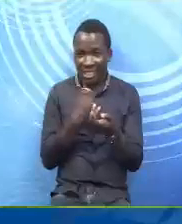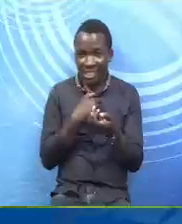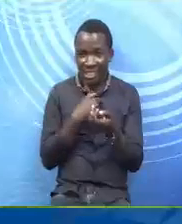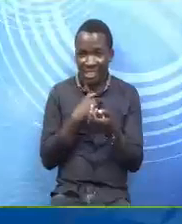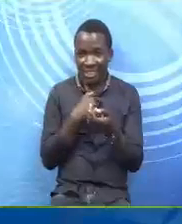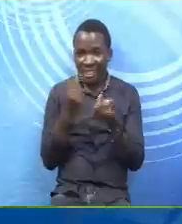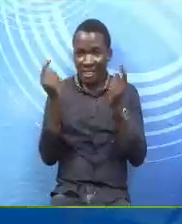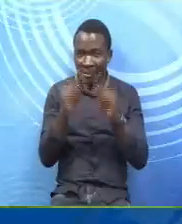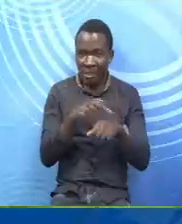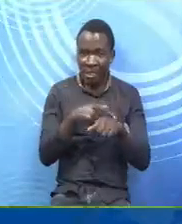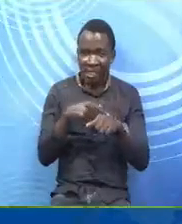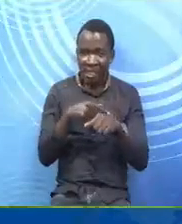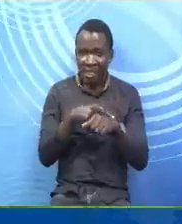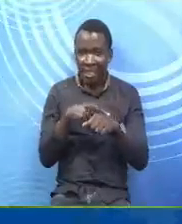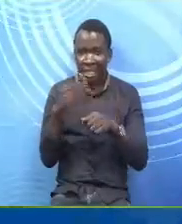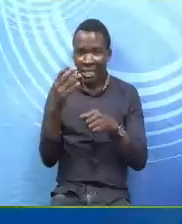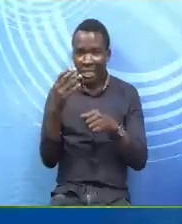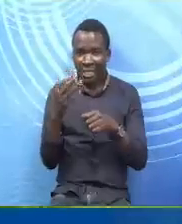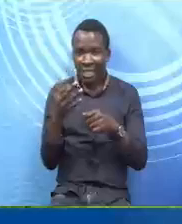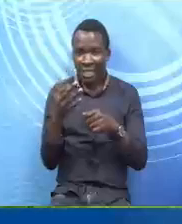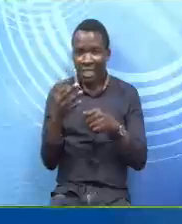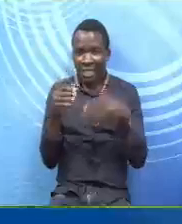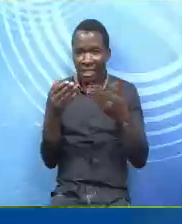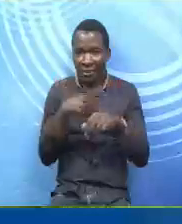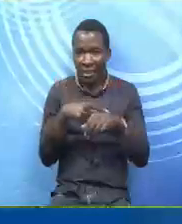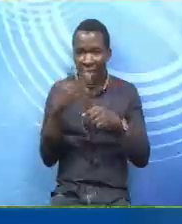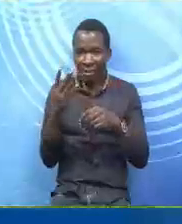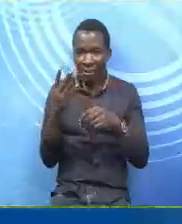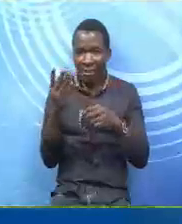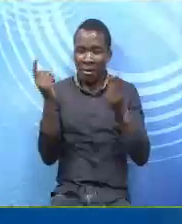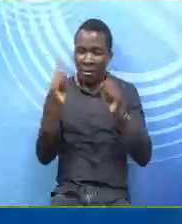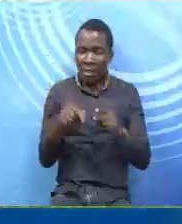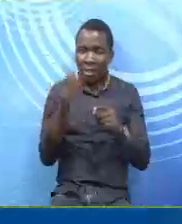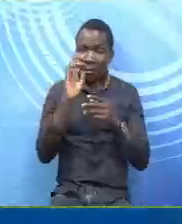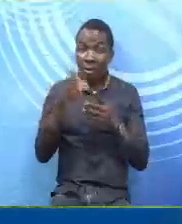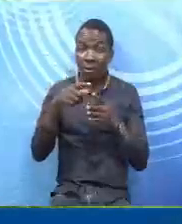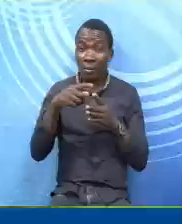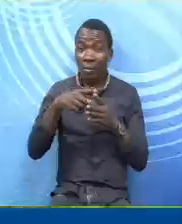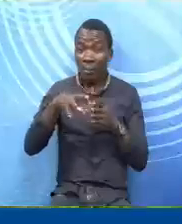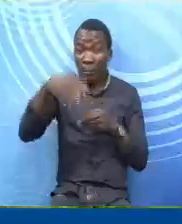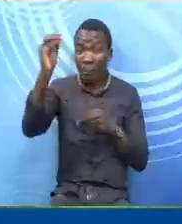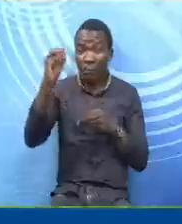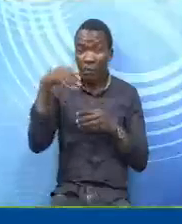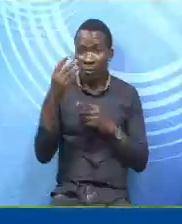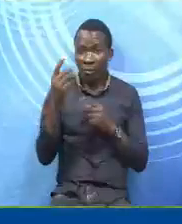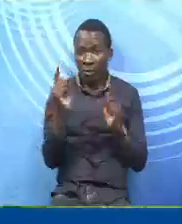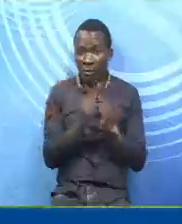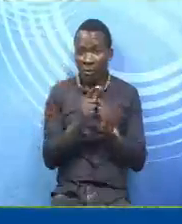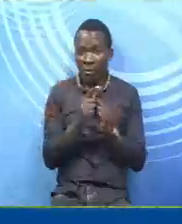masaha 9 saa 10 saa 10 nimo tukaba turatashe baza bagasanga twatashe ubwo bigatuma rero duhura